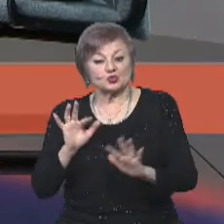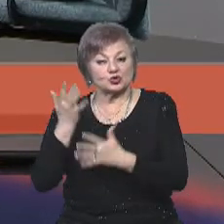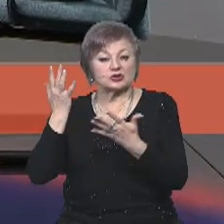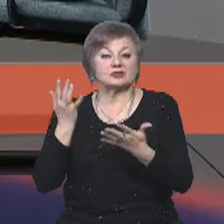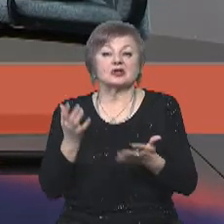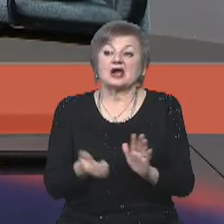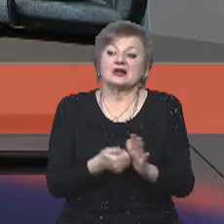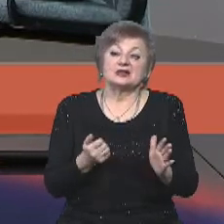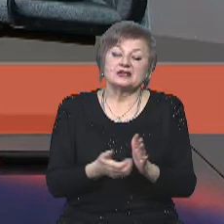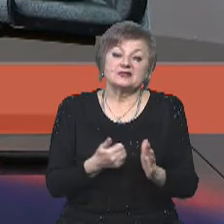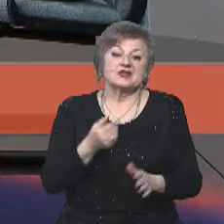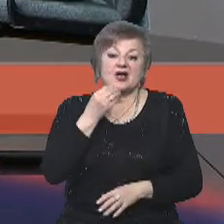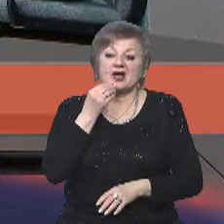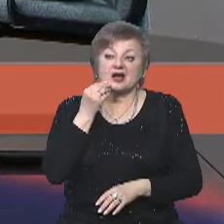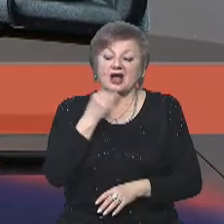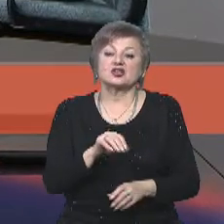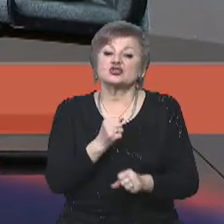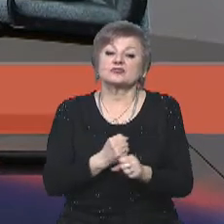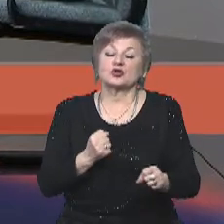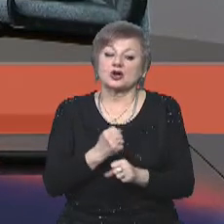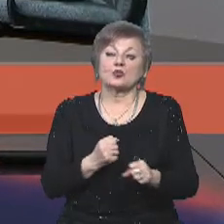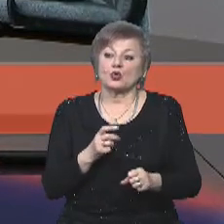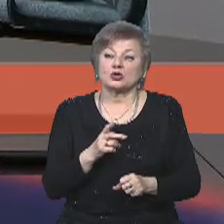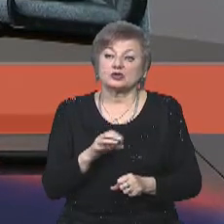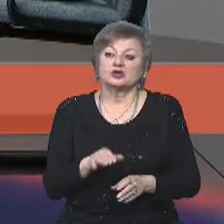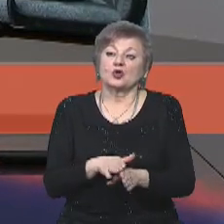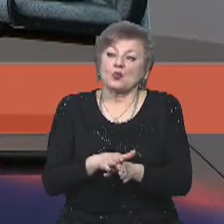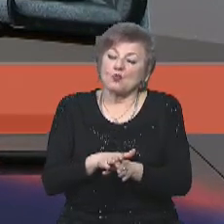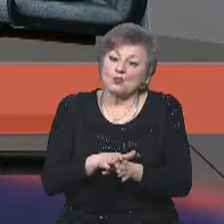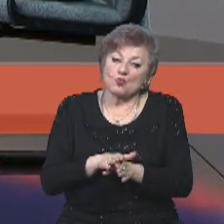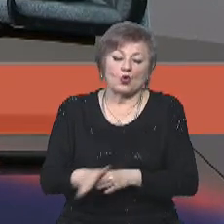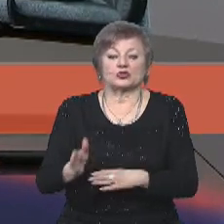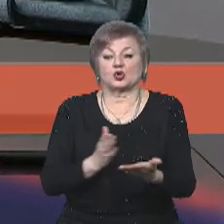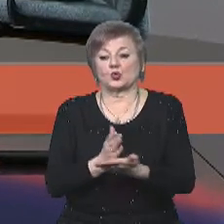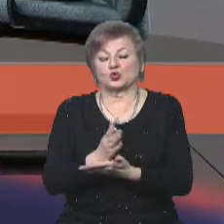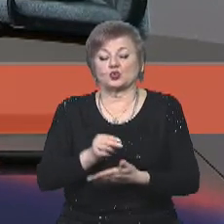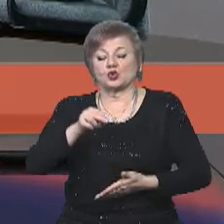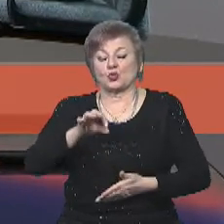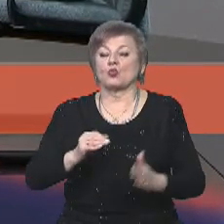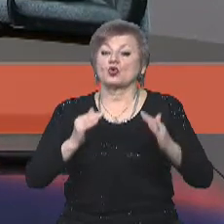есть недостаточно качественно отработано полный спектр услуги по дому.